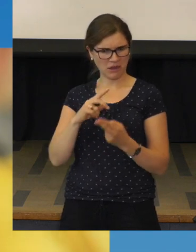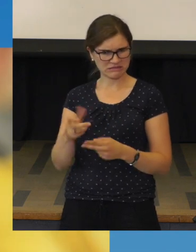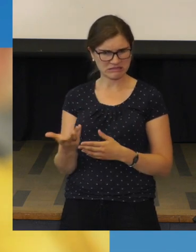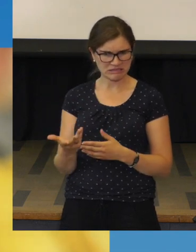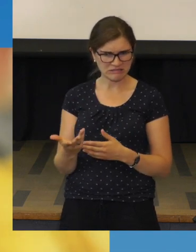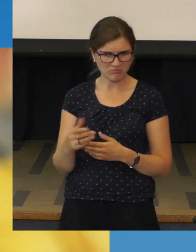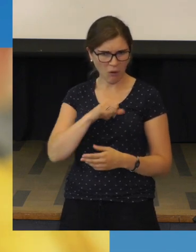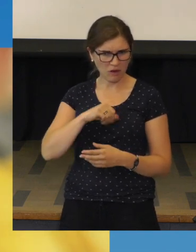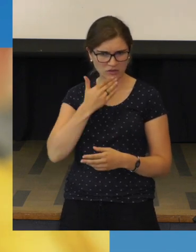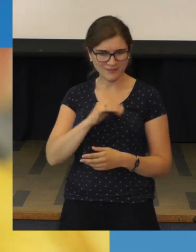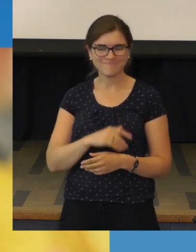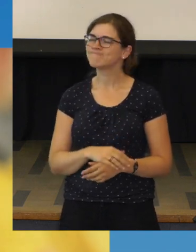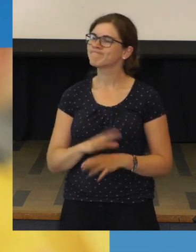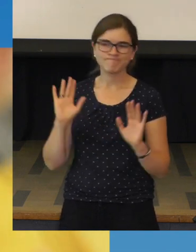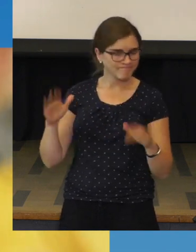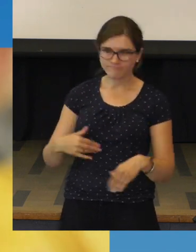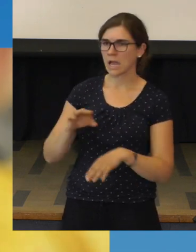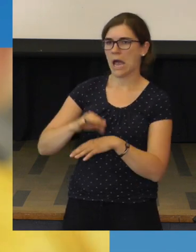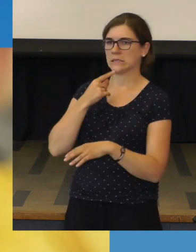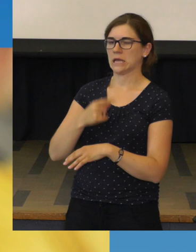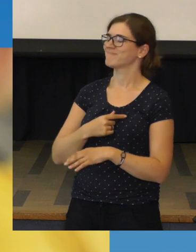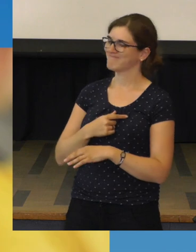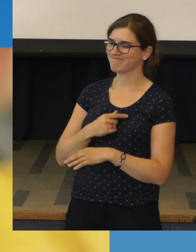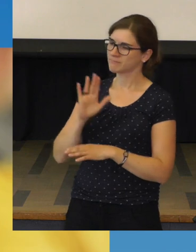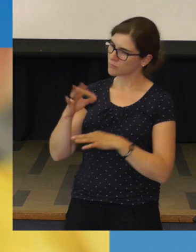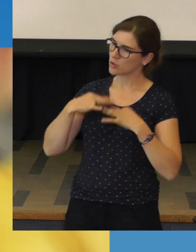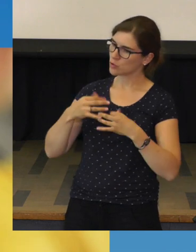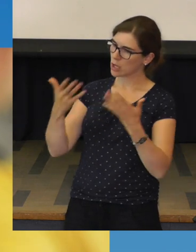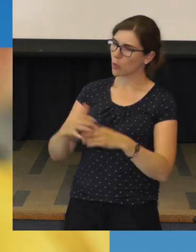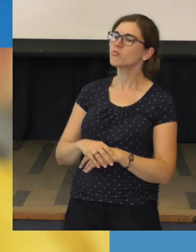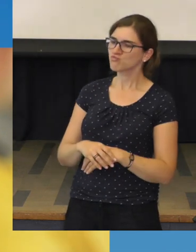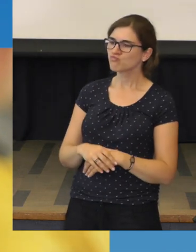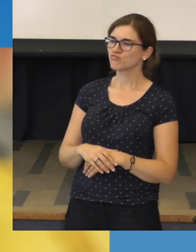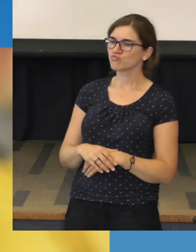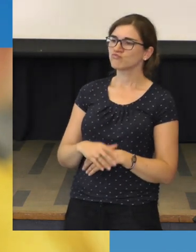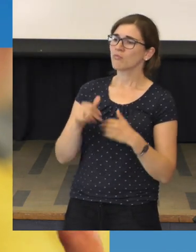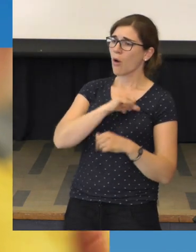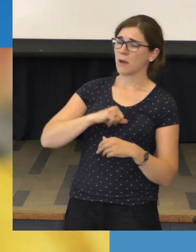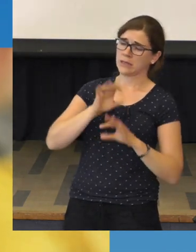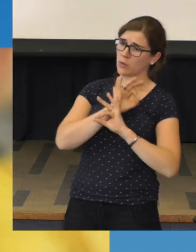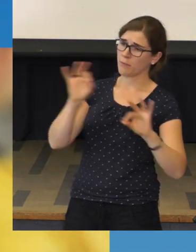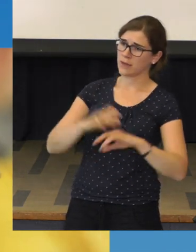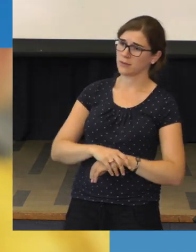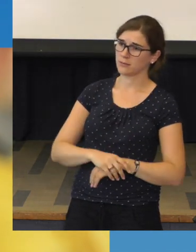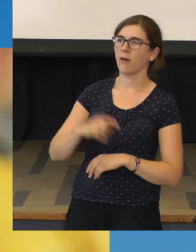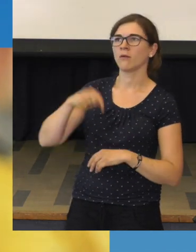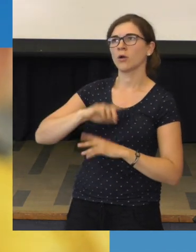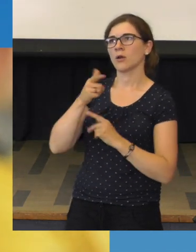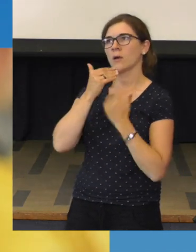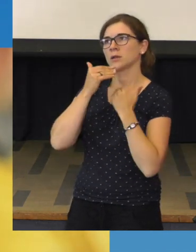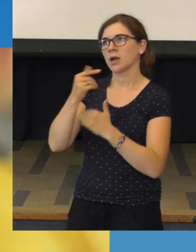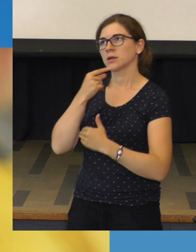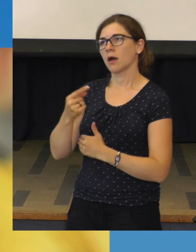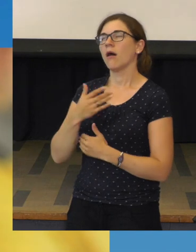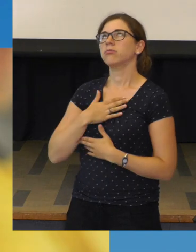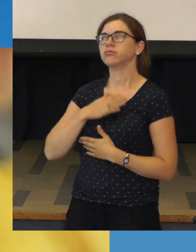Ihrer gesundheitlichen Konstellation ist eine Operation besser. Und ich muss auch heute nochmal Danke sagen, das war